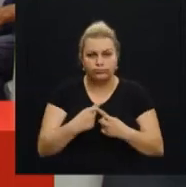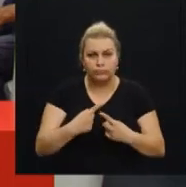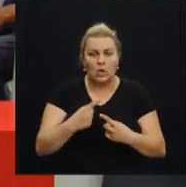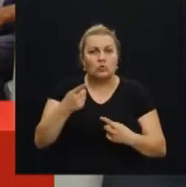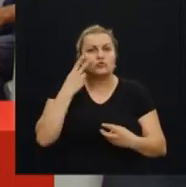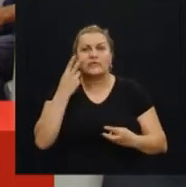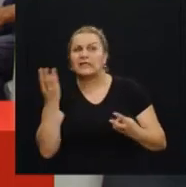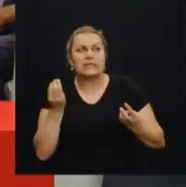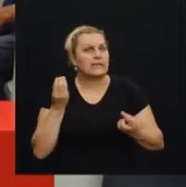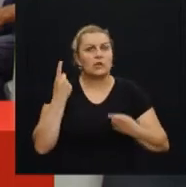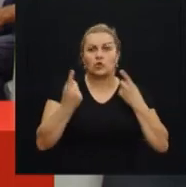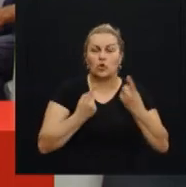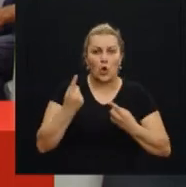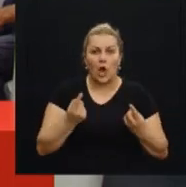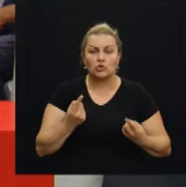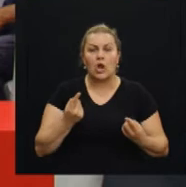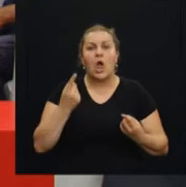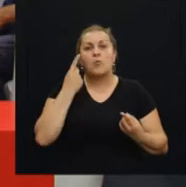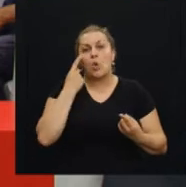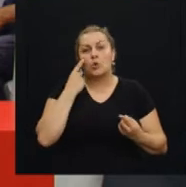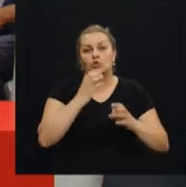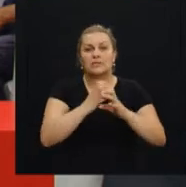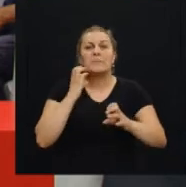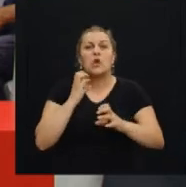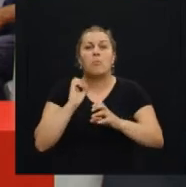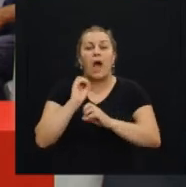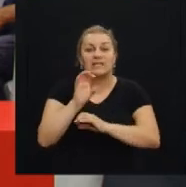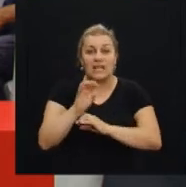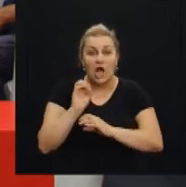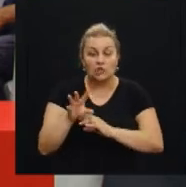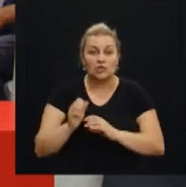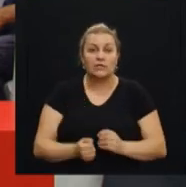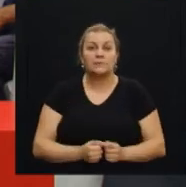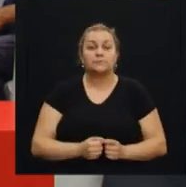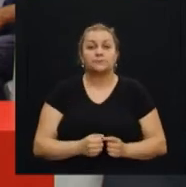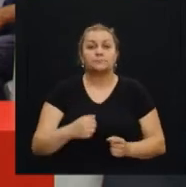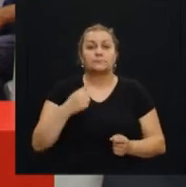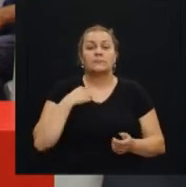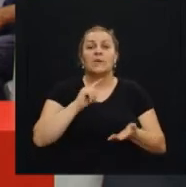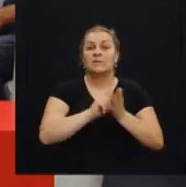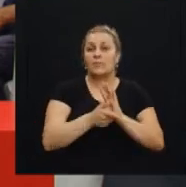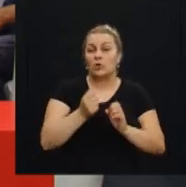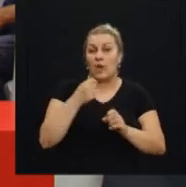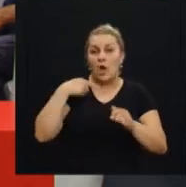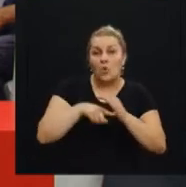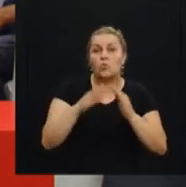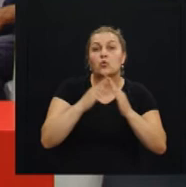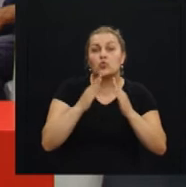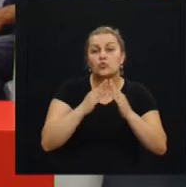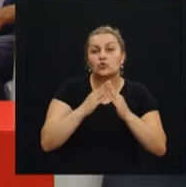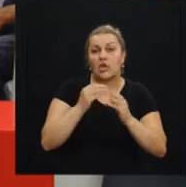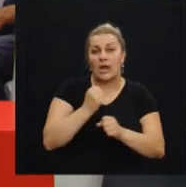se nešto događa, počeli su 60-ica minobacači. A mi smo odmah namistili u kuće, pod